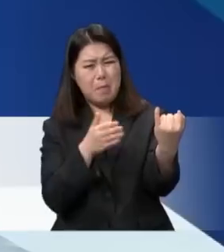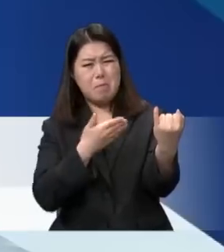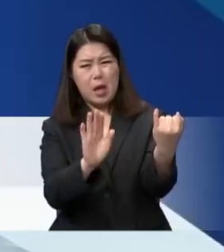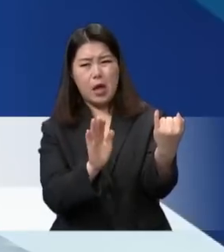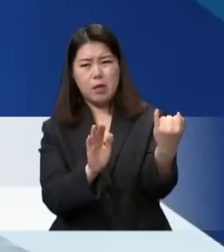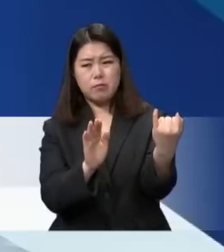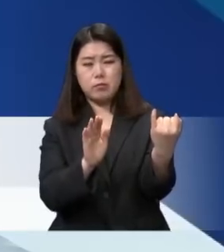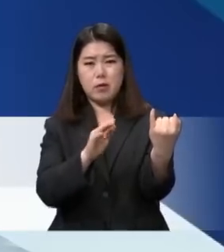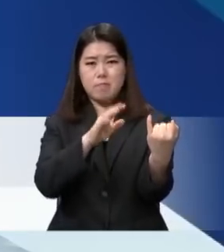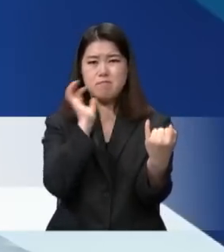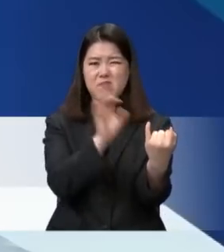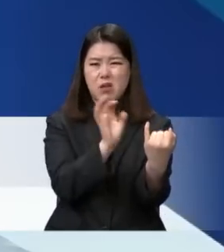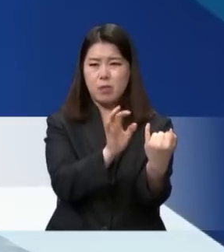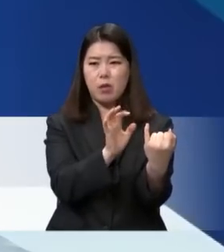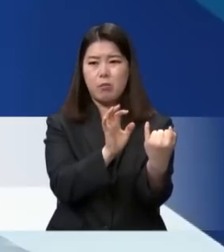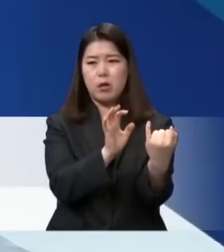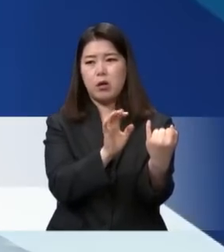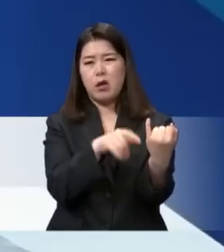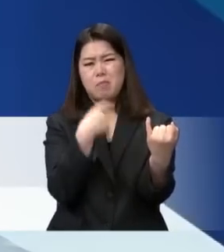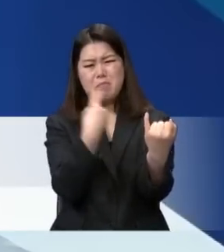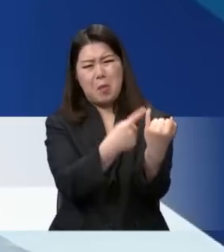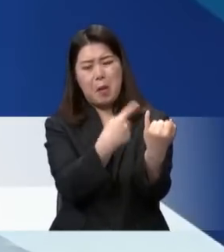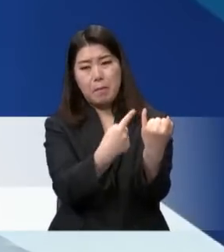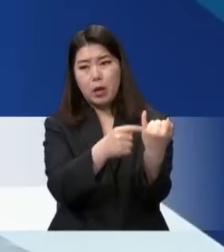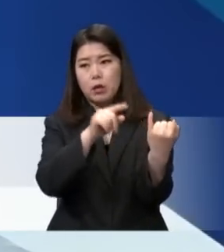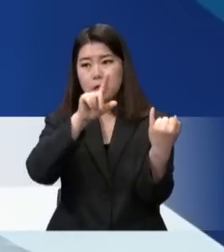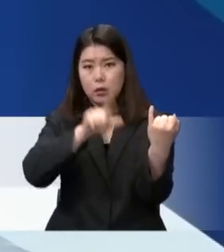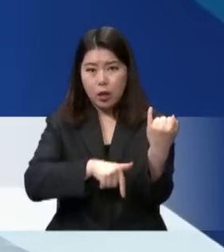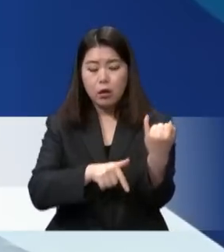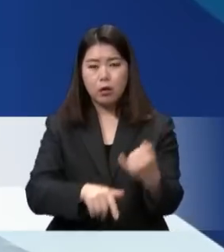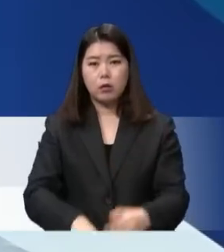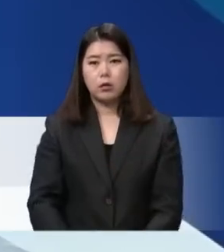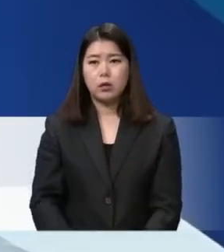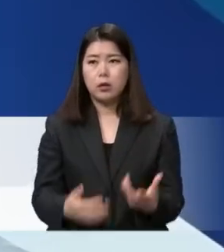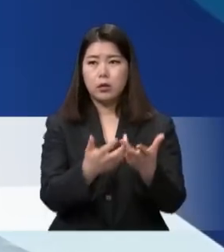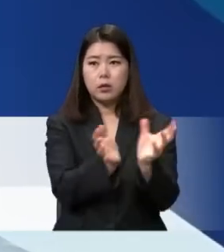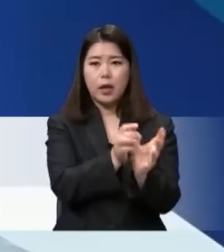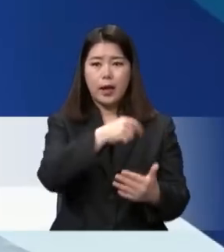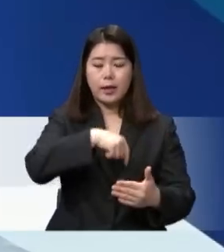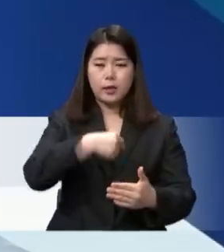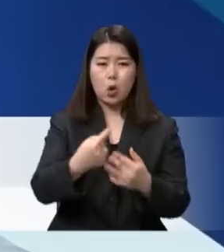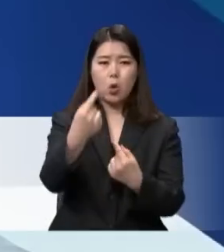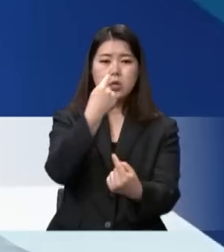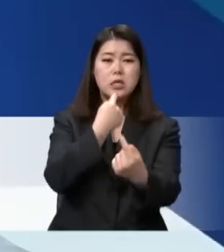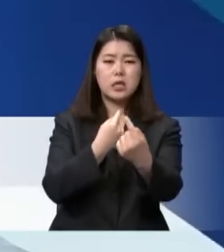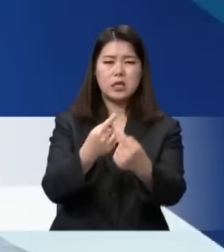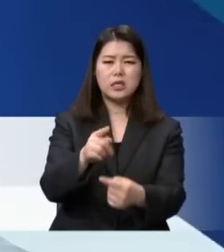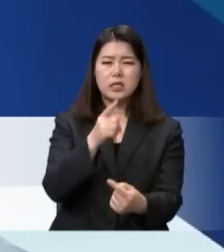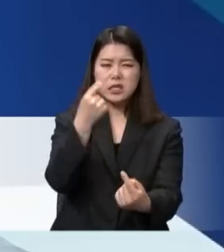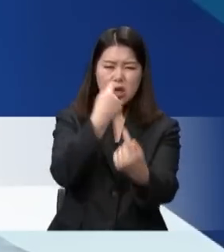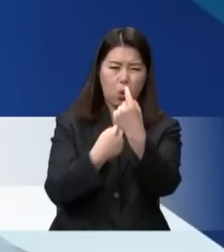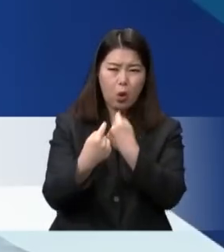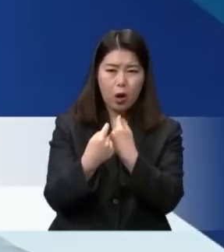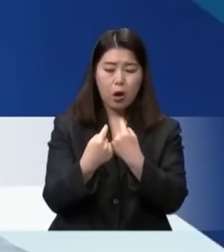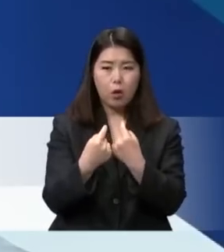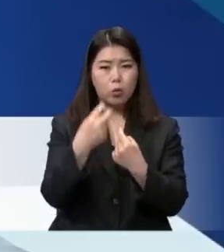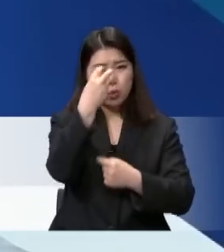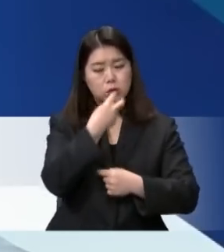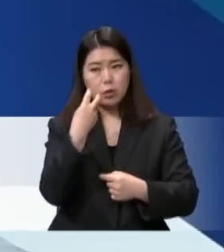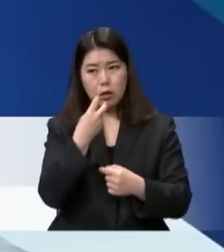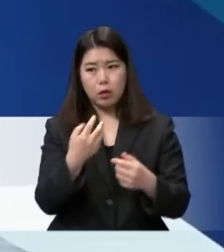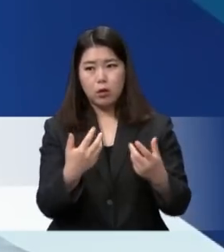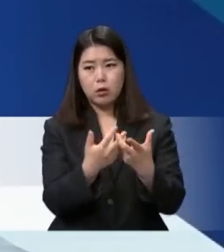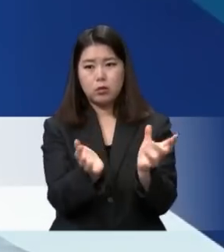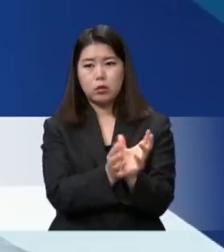또는 모욕 이런 걸 하면 우리가 당내에서 신고를 받아 가지고 조사를 해요 당원인데